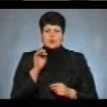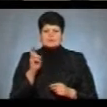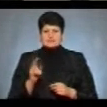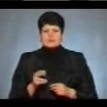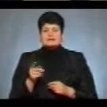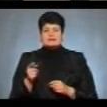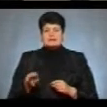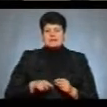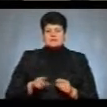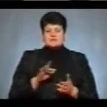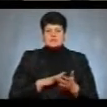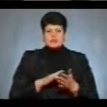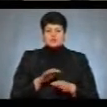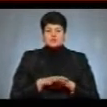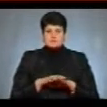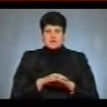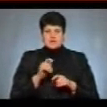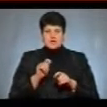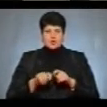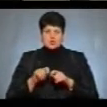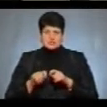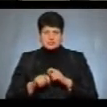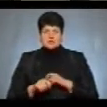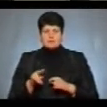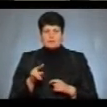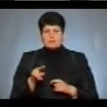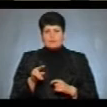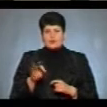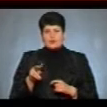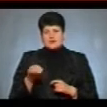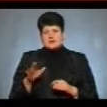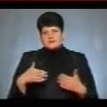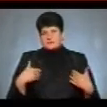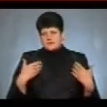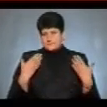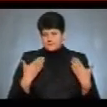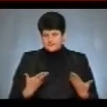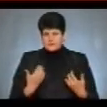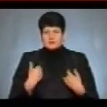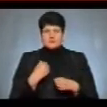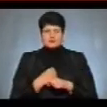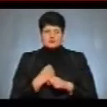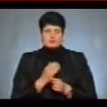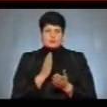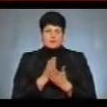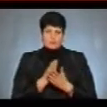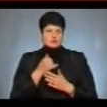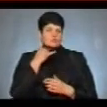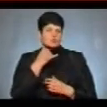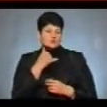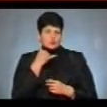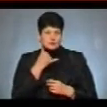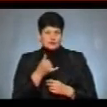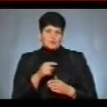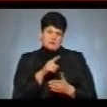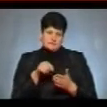директором Центру суспільних досліджень «Поліс». Вітаю вас. Вітаю. Нагадую глядачам, що ми працюємо в прямому ефірі, тому телефонуйте до нас та